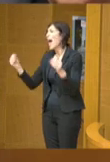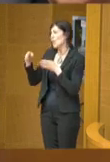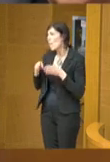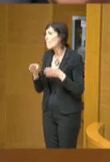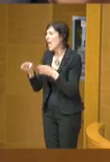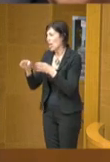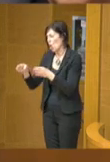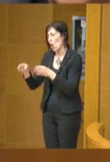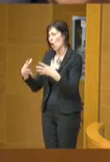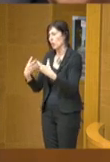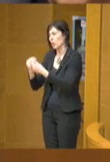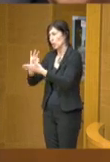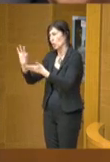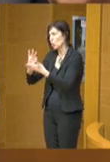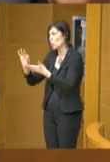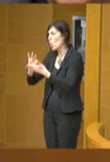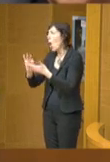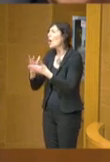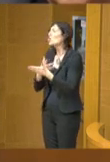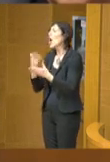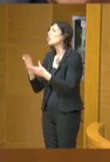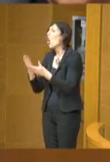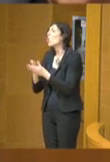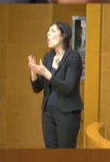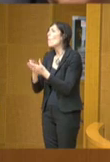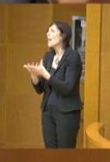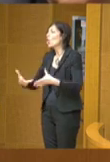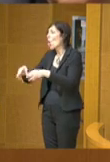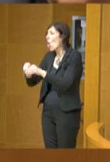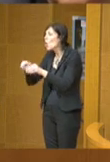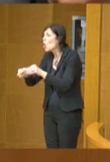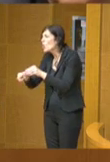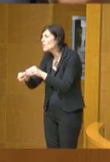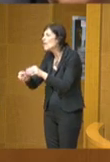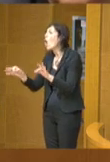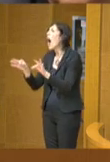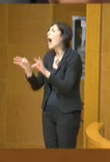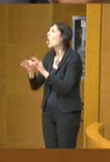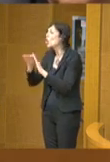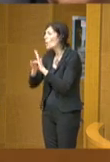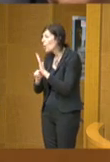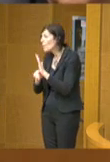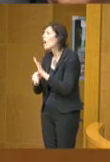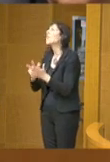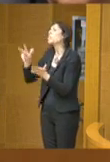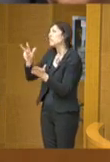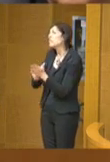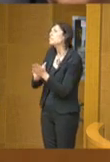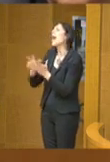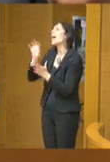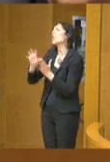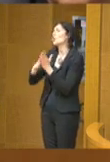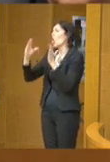le scuole, fino a un documento conclusivo di accordo programmatico che è stato validato dalla Regione Emilia-Romagna e in corso